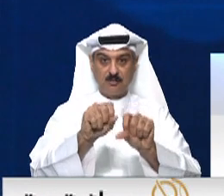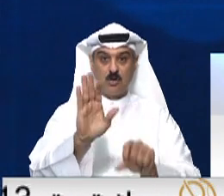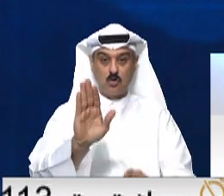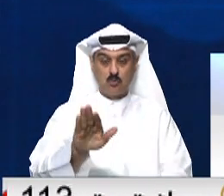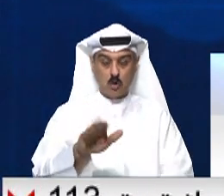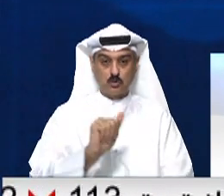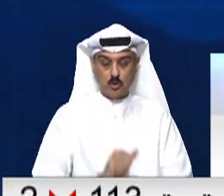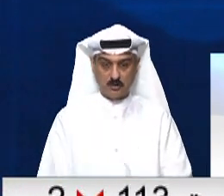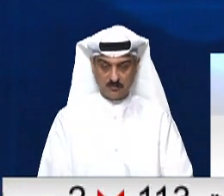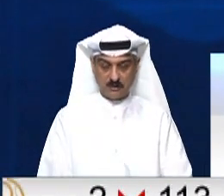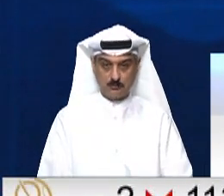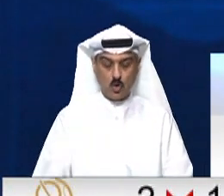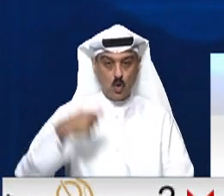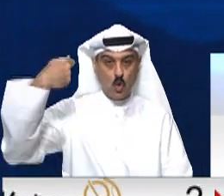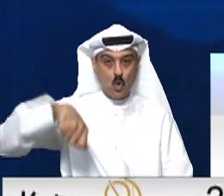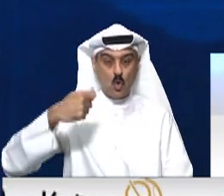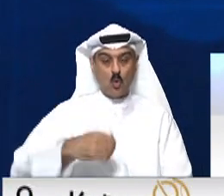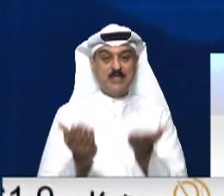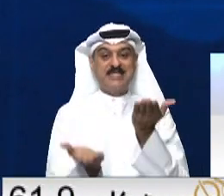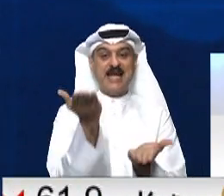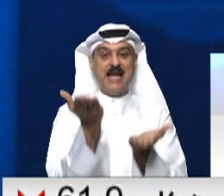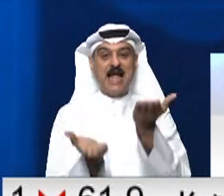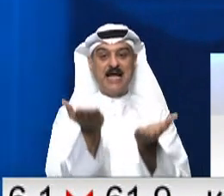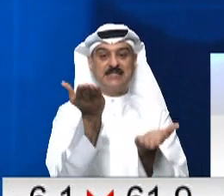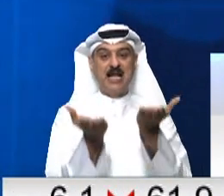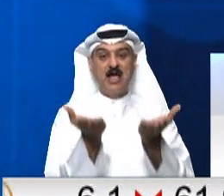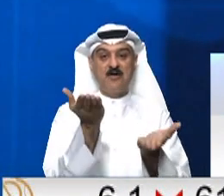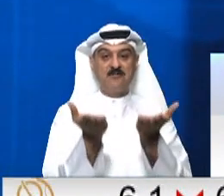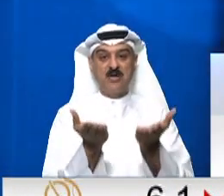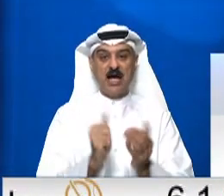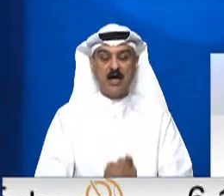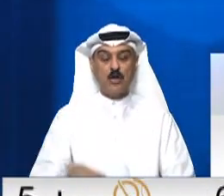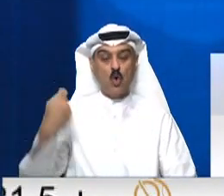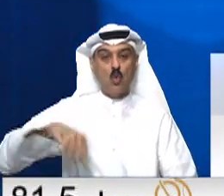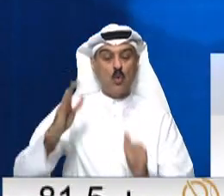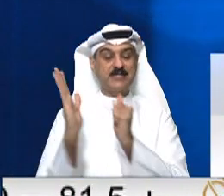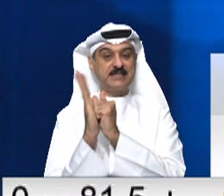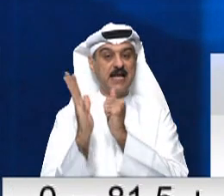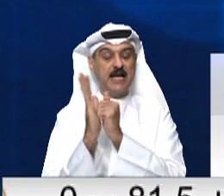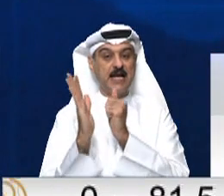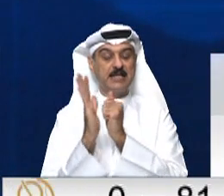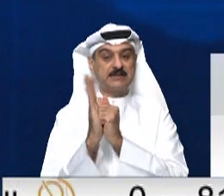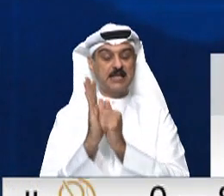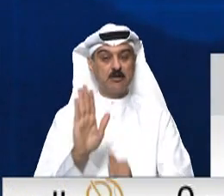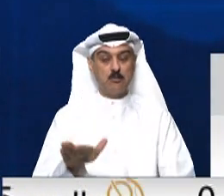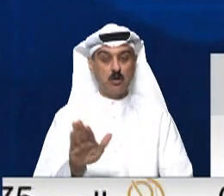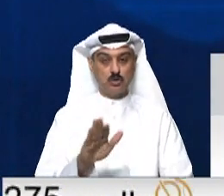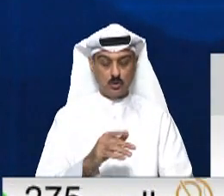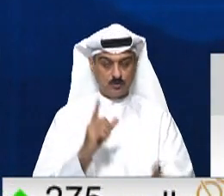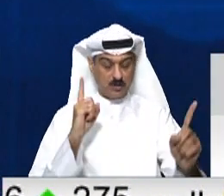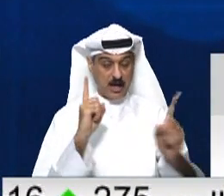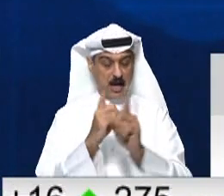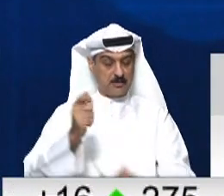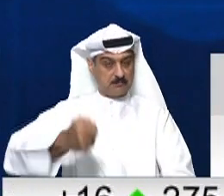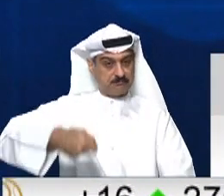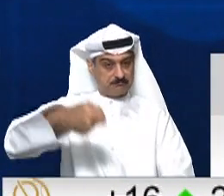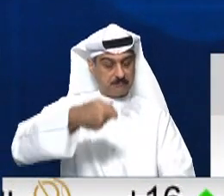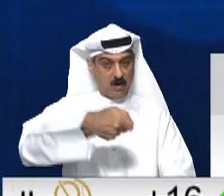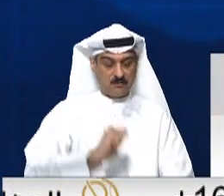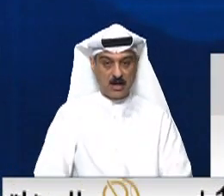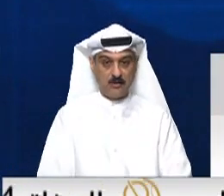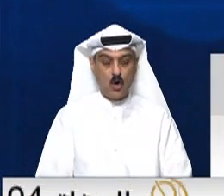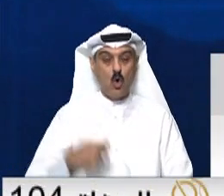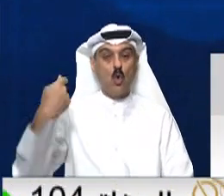الاستاد ومعالي وزير العدل ووزير الدولة لشؤون الإسكان فالح عبد الله أرقبة ومعالي